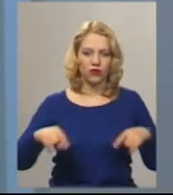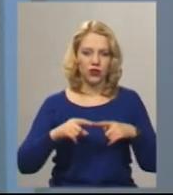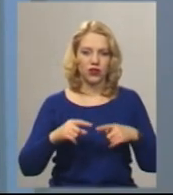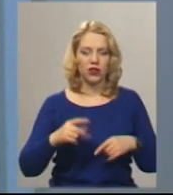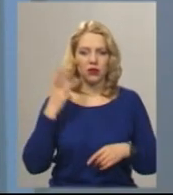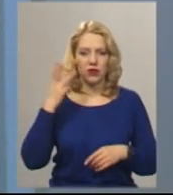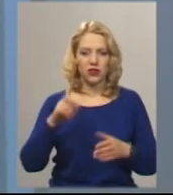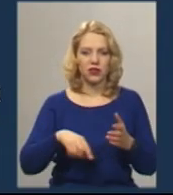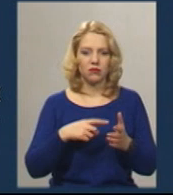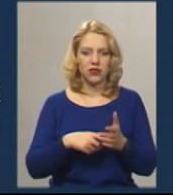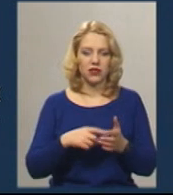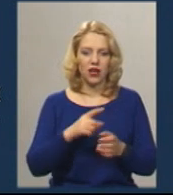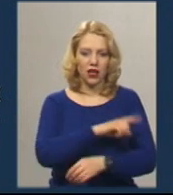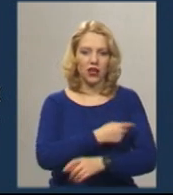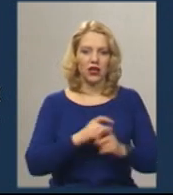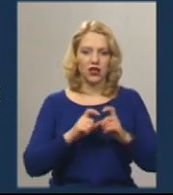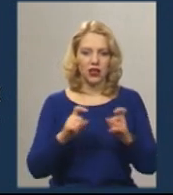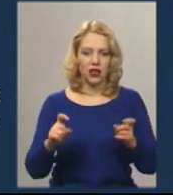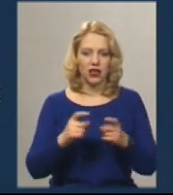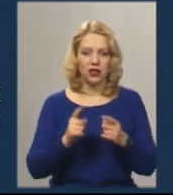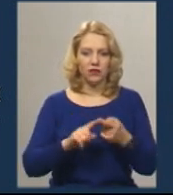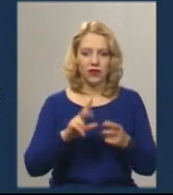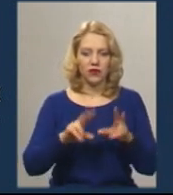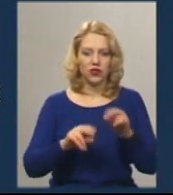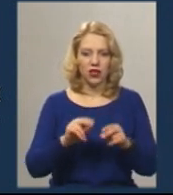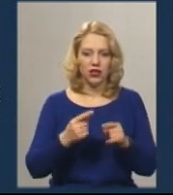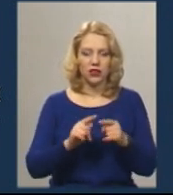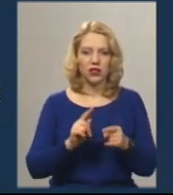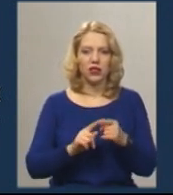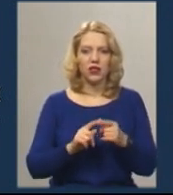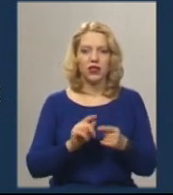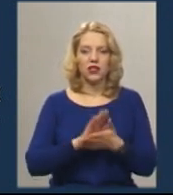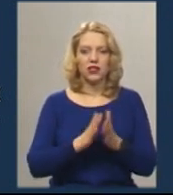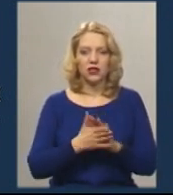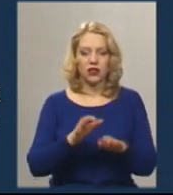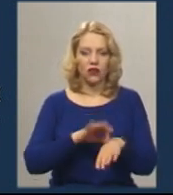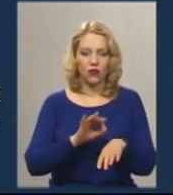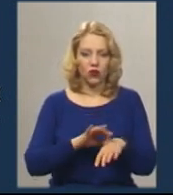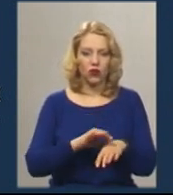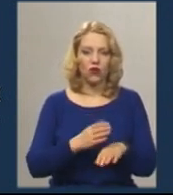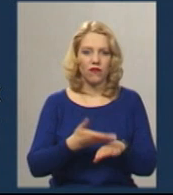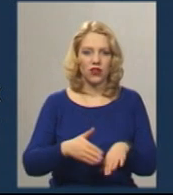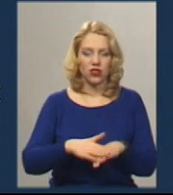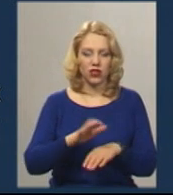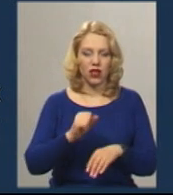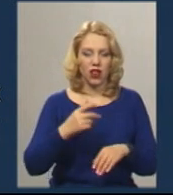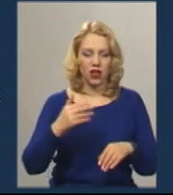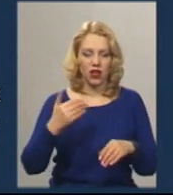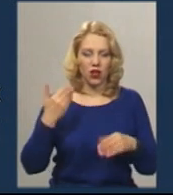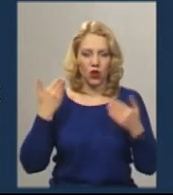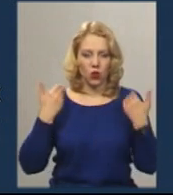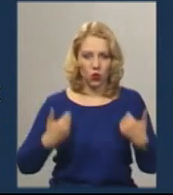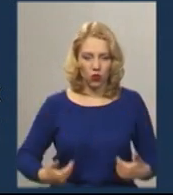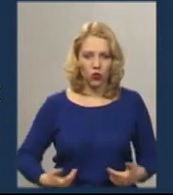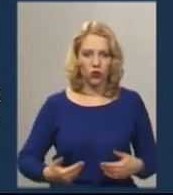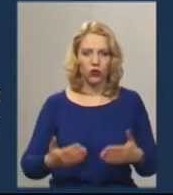лікарня Олександр Парасянюк. Стан хворого важкий, але стабільний. В нього електроопіки тулуба, верхніх, нижніх